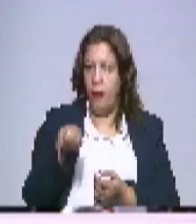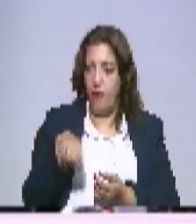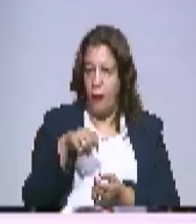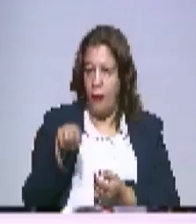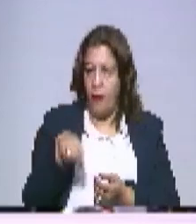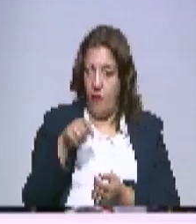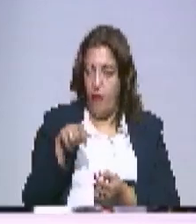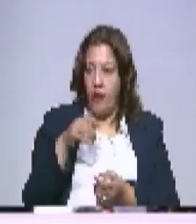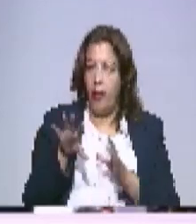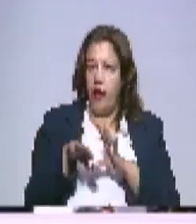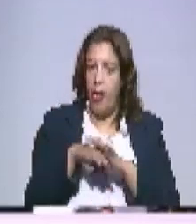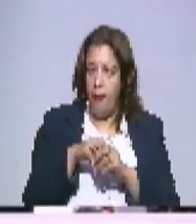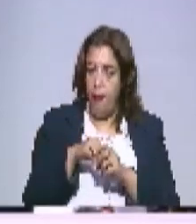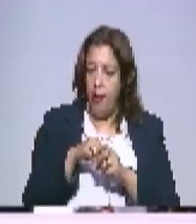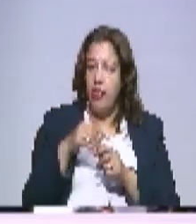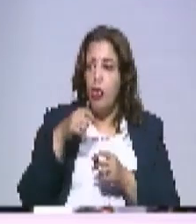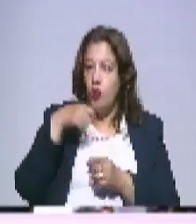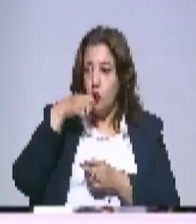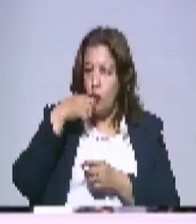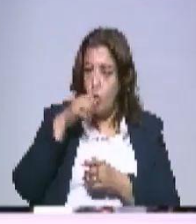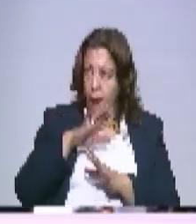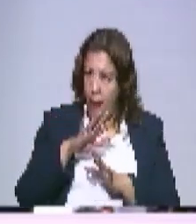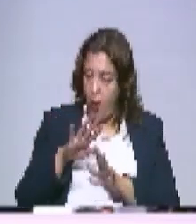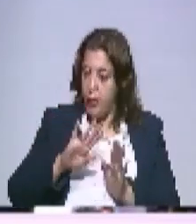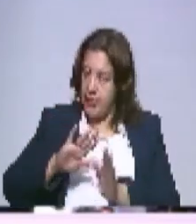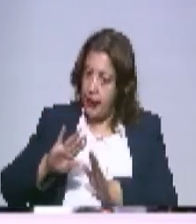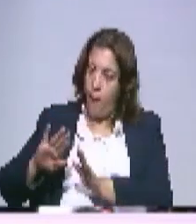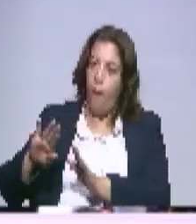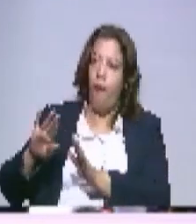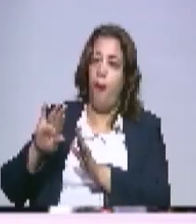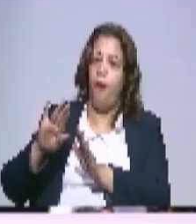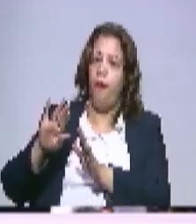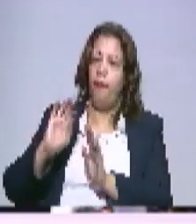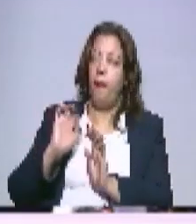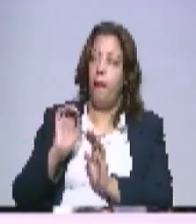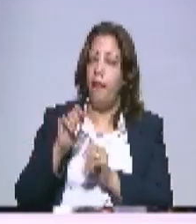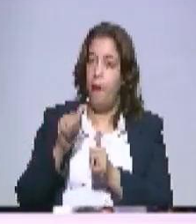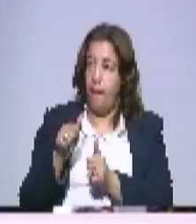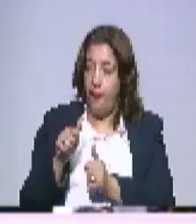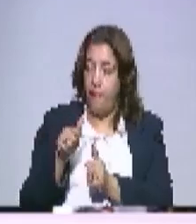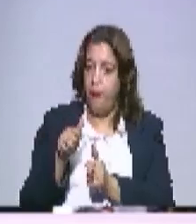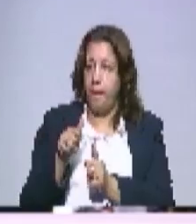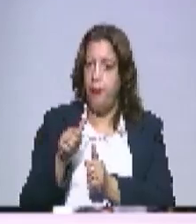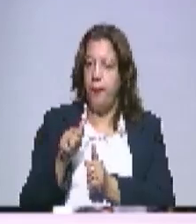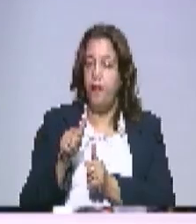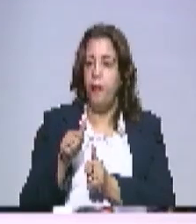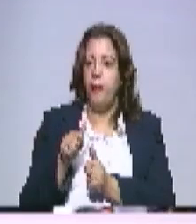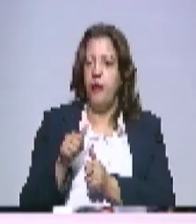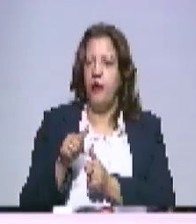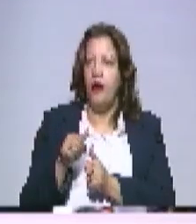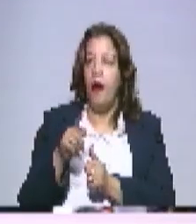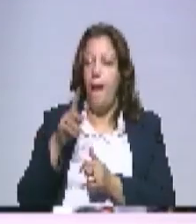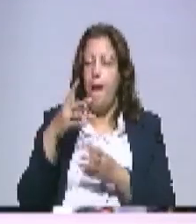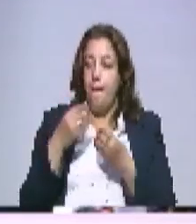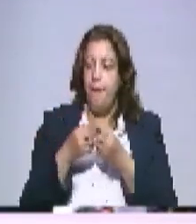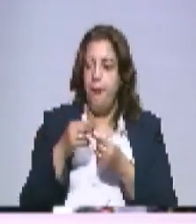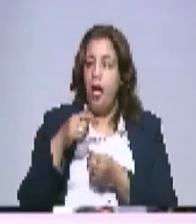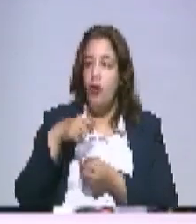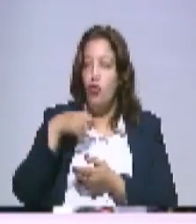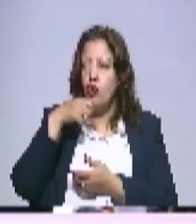انا عملنا بس نقفل بقى الشوربه عشان ايه الناس ما تتشتت مننا. خلينا مع شوربه الخضار.